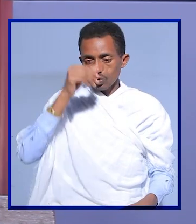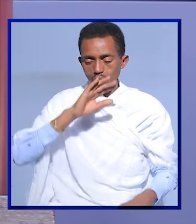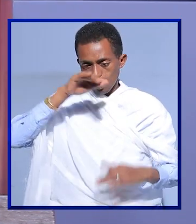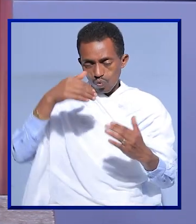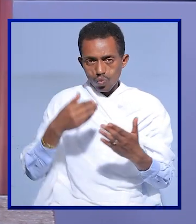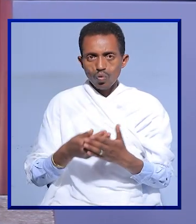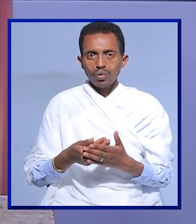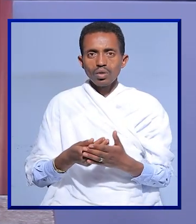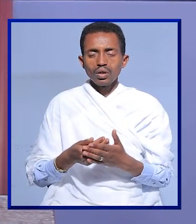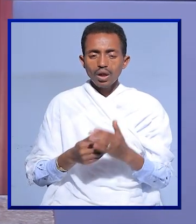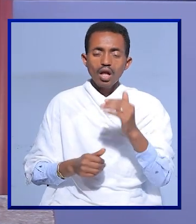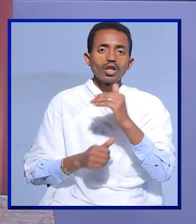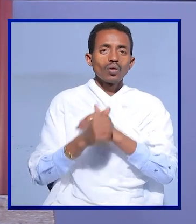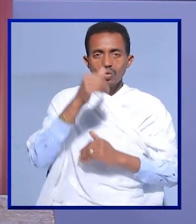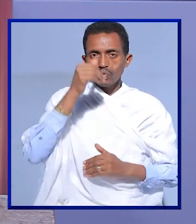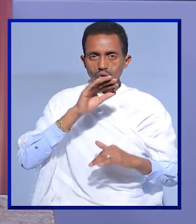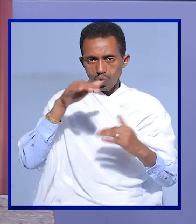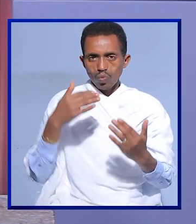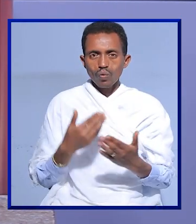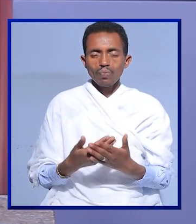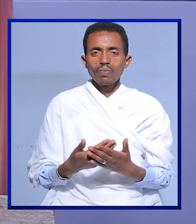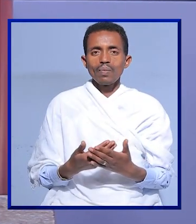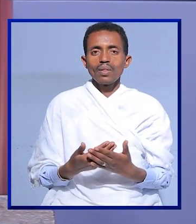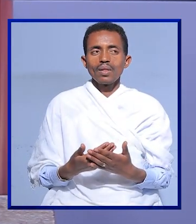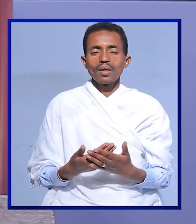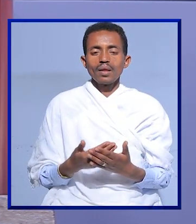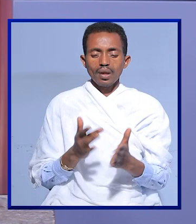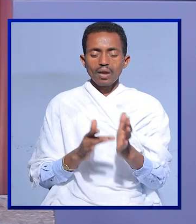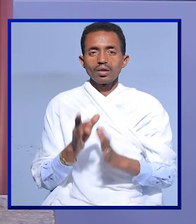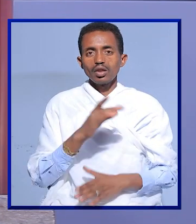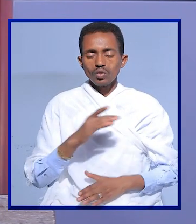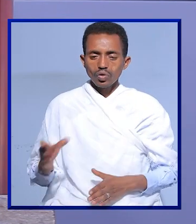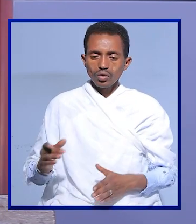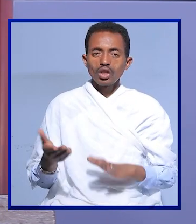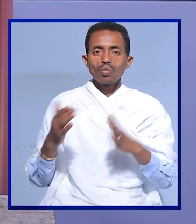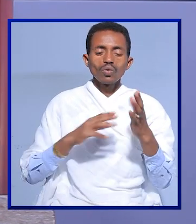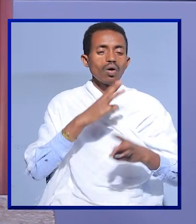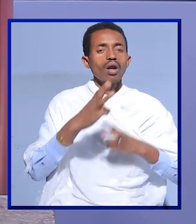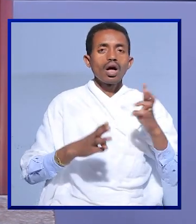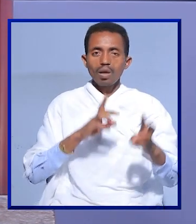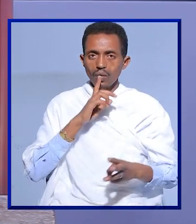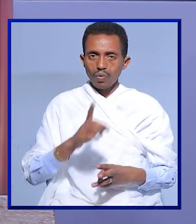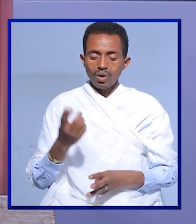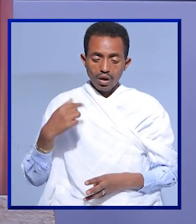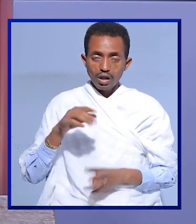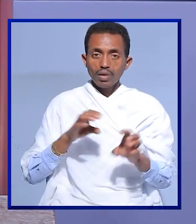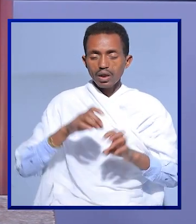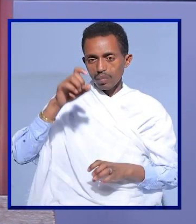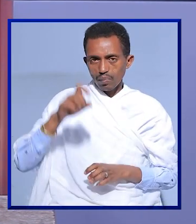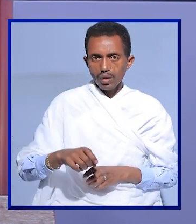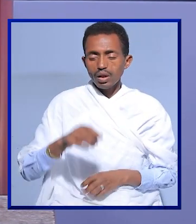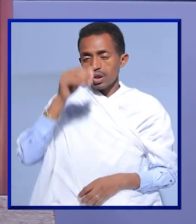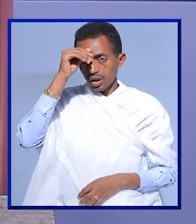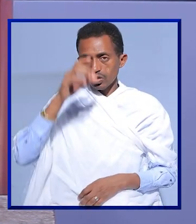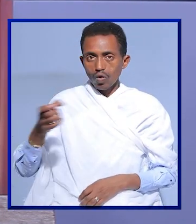ለሆኑት ሁሉ ተጎድተው ላሉት ሁሉ ኢየሱስ ክርስቶስ የሞተው ለዓለም ሁሉ ነው። እኛ ማድረግ ያለብን